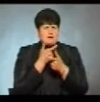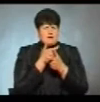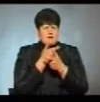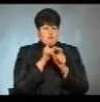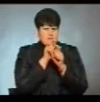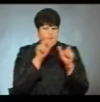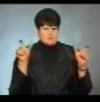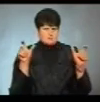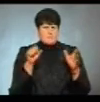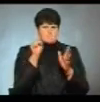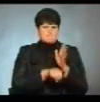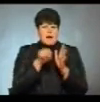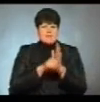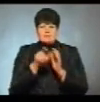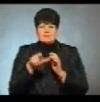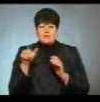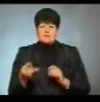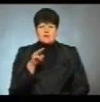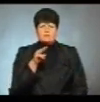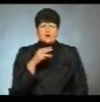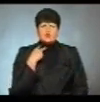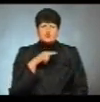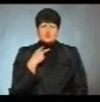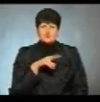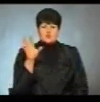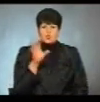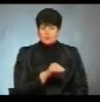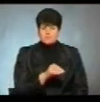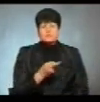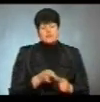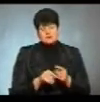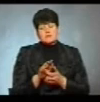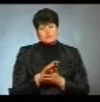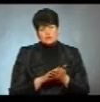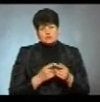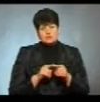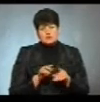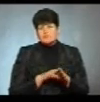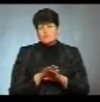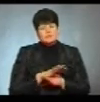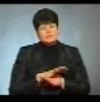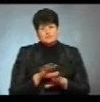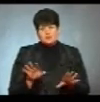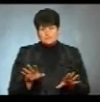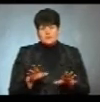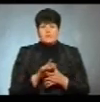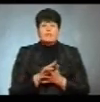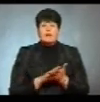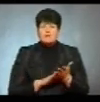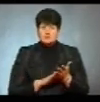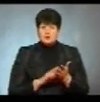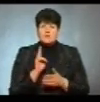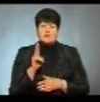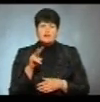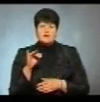«бандитам тюрми». Розумієте, це також продовження цього і знову ж не було реалізовано. Далі